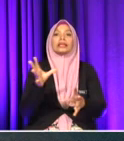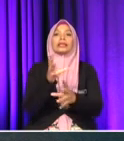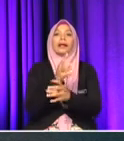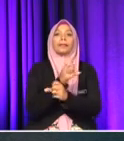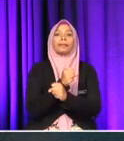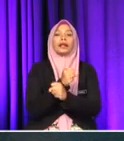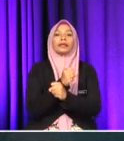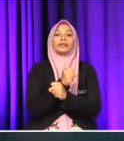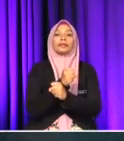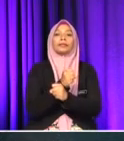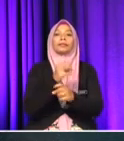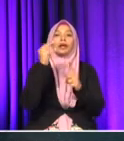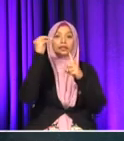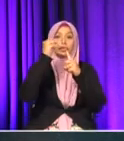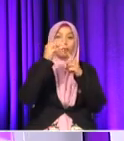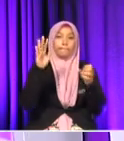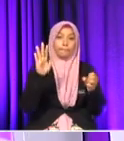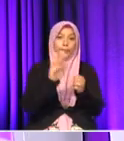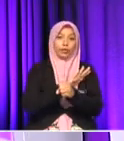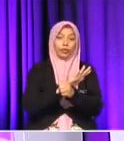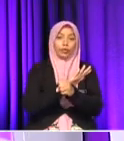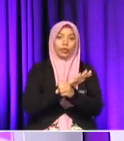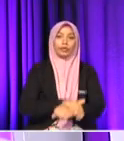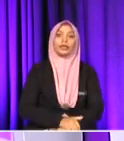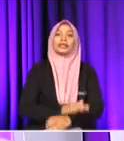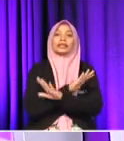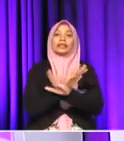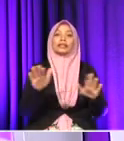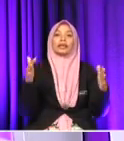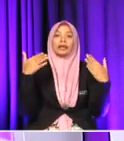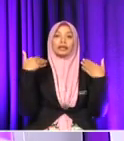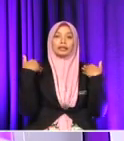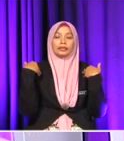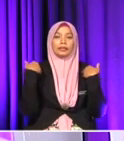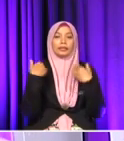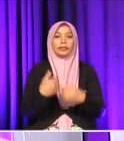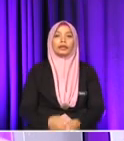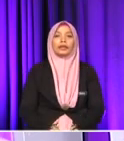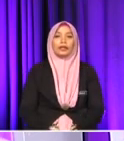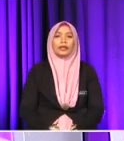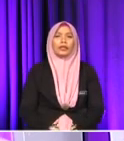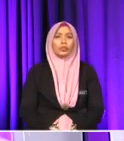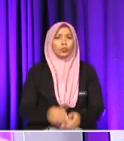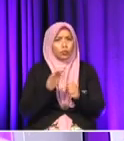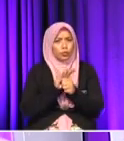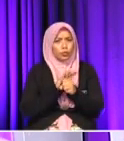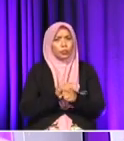penuh di sini kita menggunakan tidak ada creativity kita disini